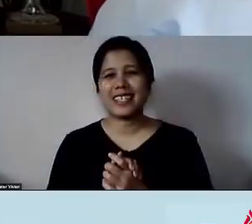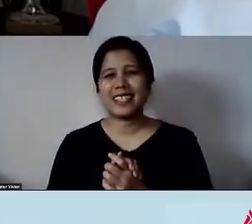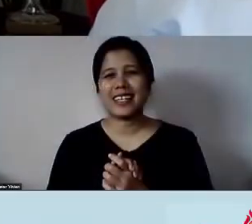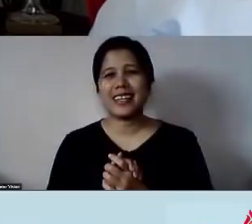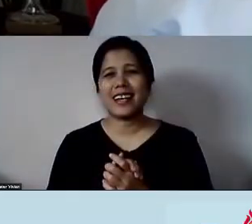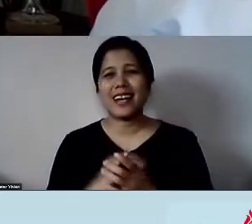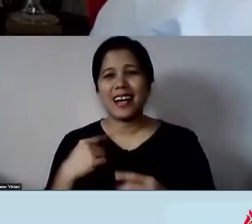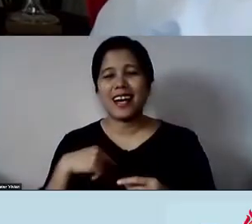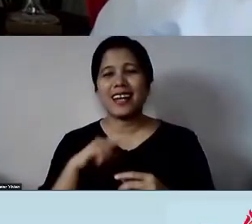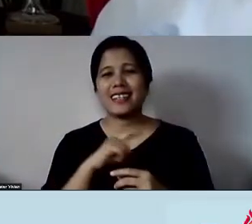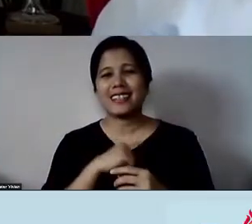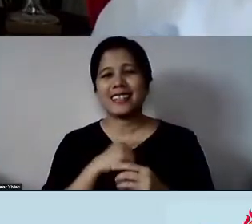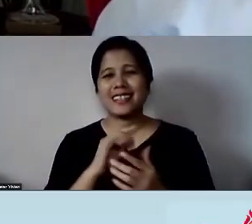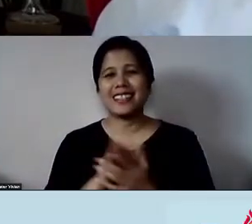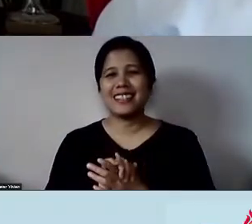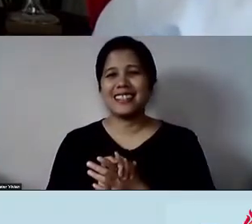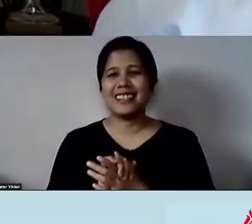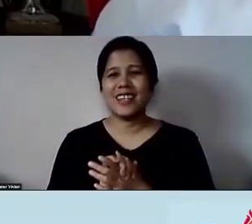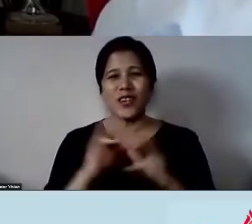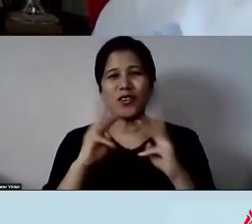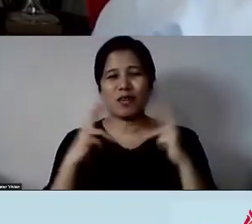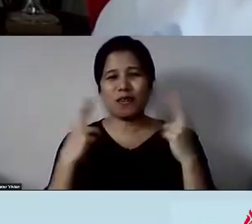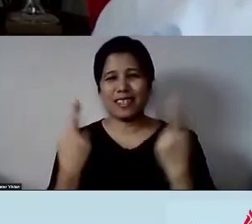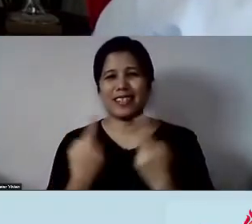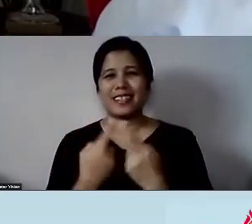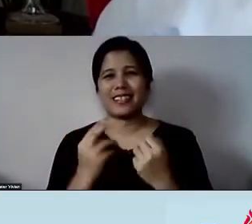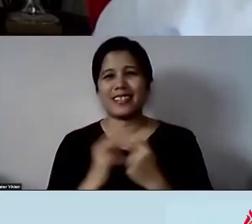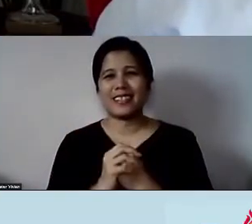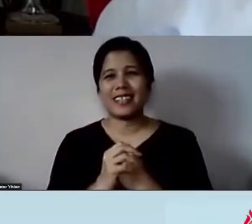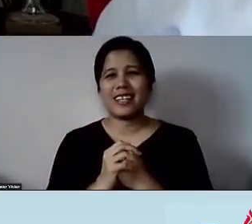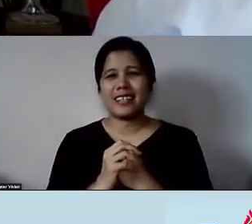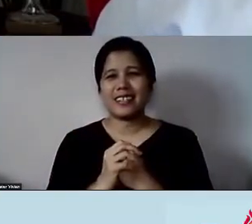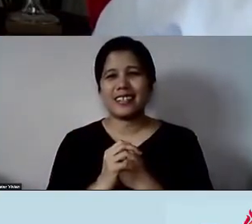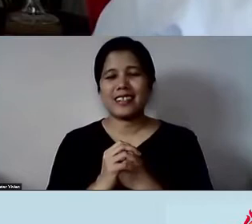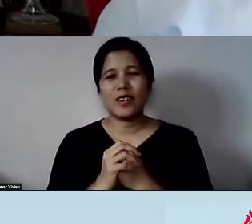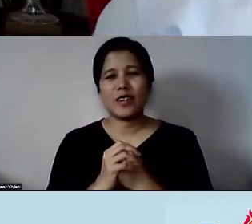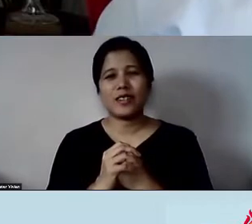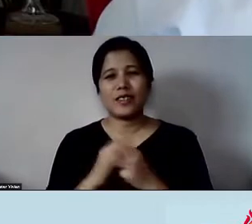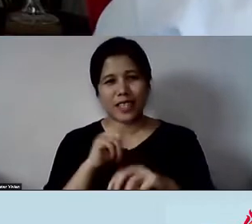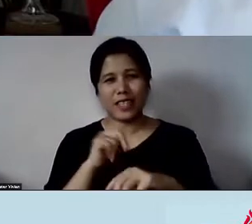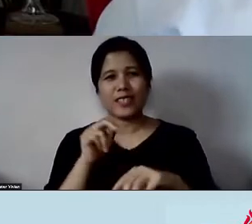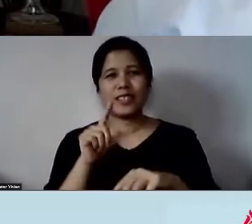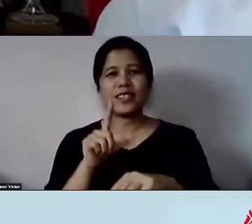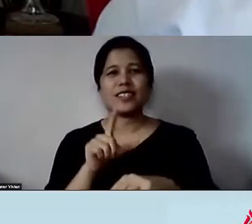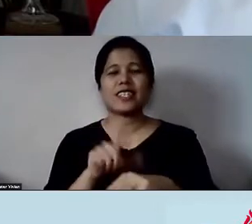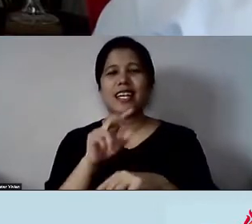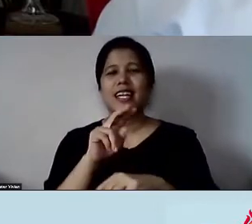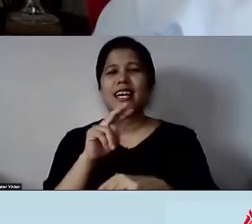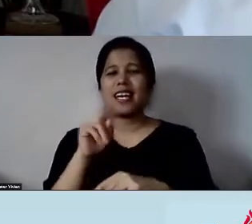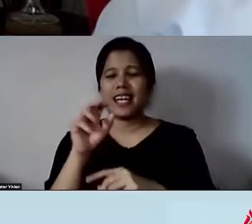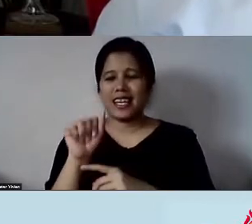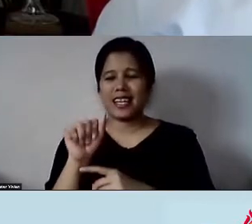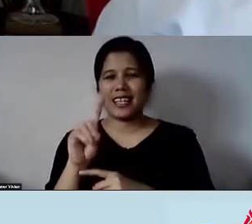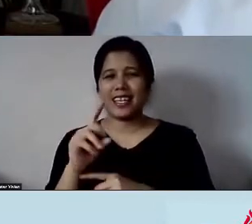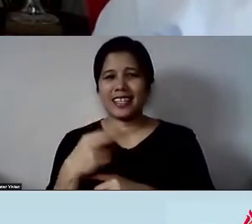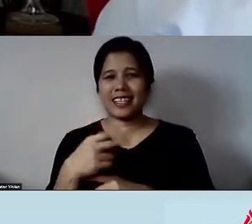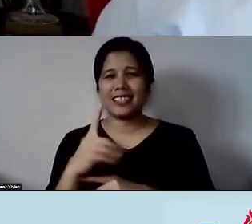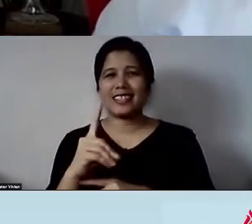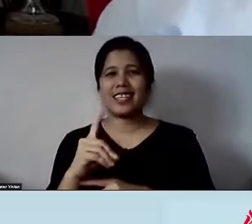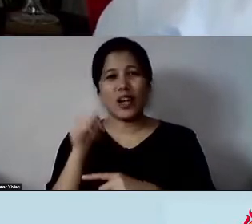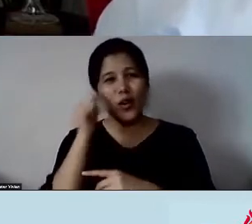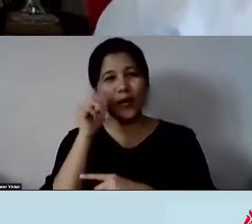ating lecture webinar as we celebrate National ADHD Awareness Week celebration. No,